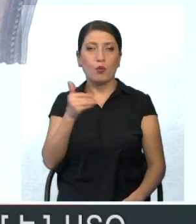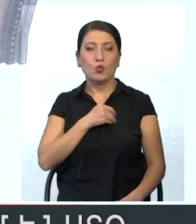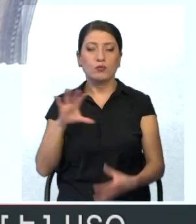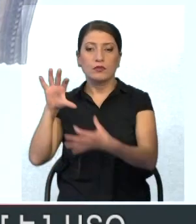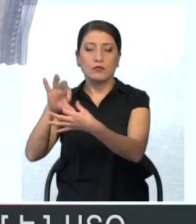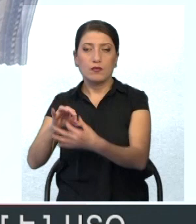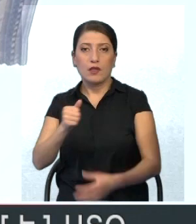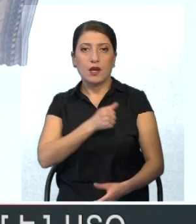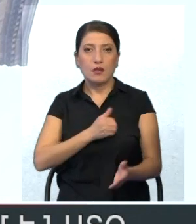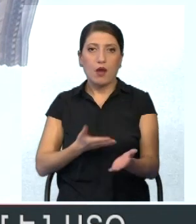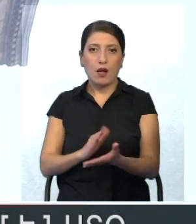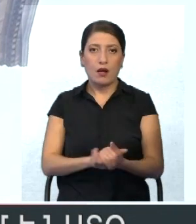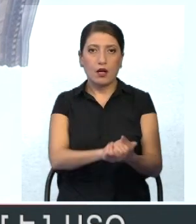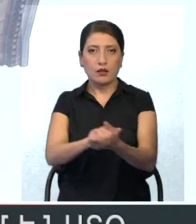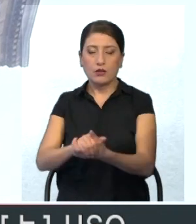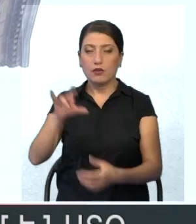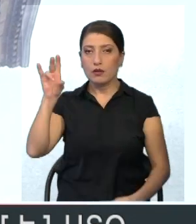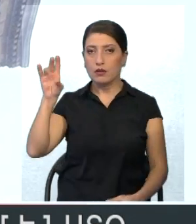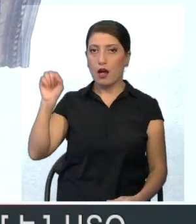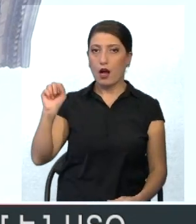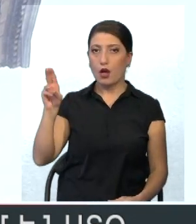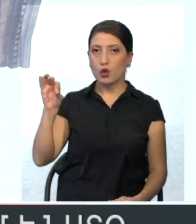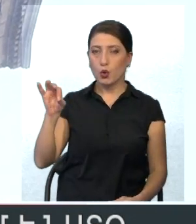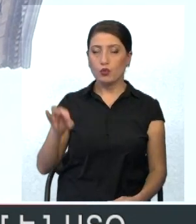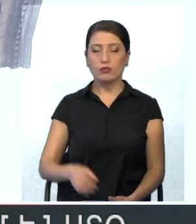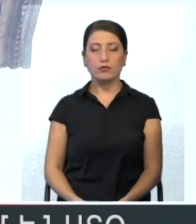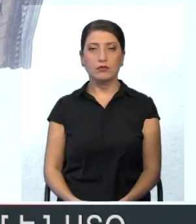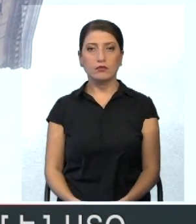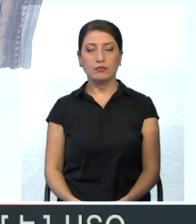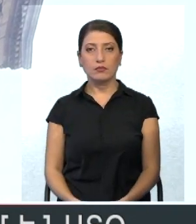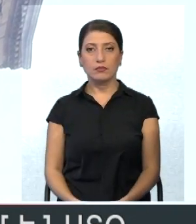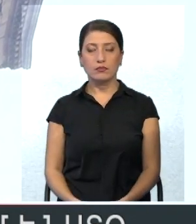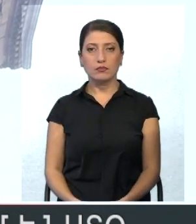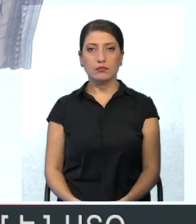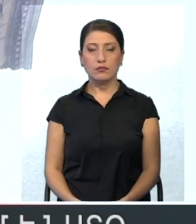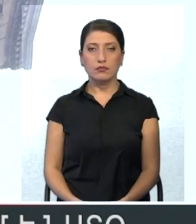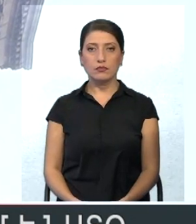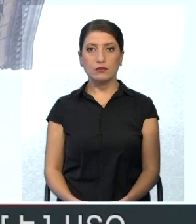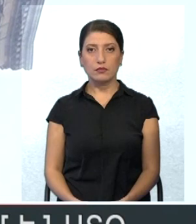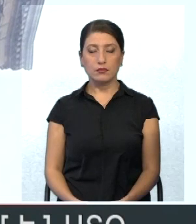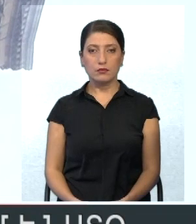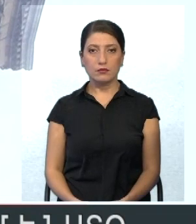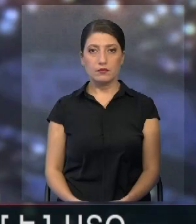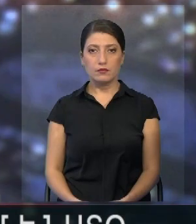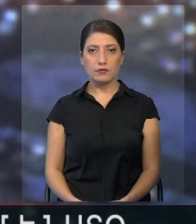ռազմաքաղաքական դաշինքին։ Կարեն Մանգասարյան, Աշոտ Մնոյան եւ Անի Ղանդիլյան, Հայլուր, Երևան։